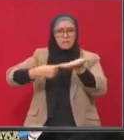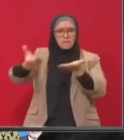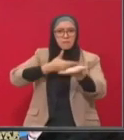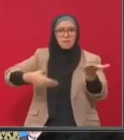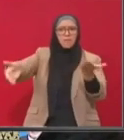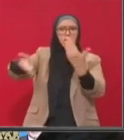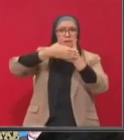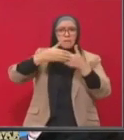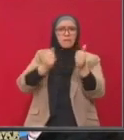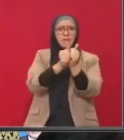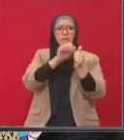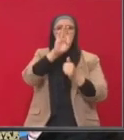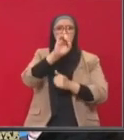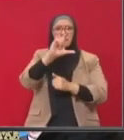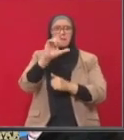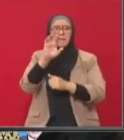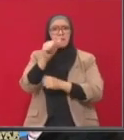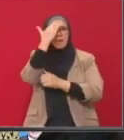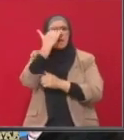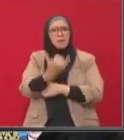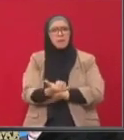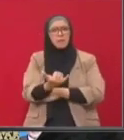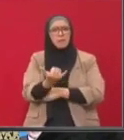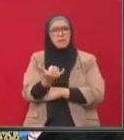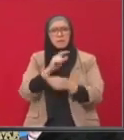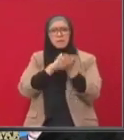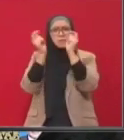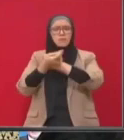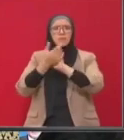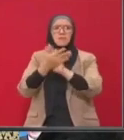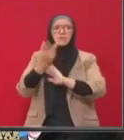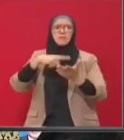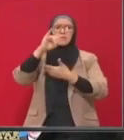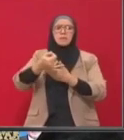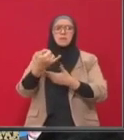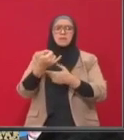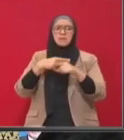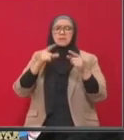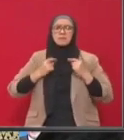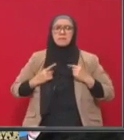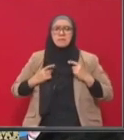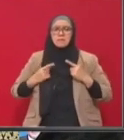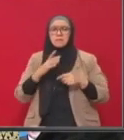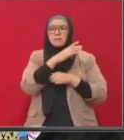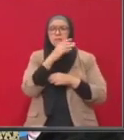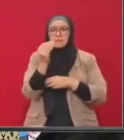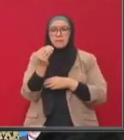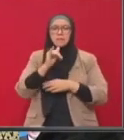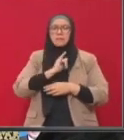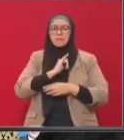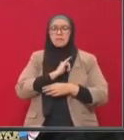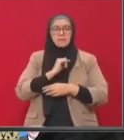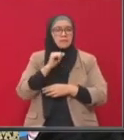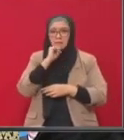dengan fekra Apakah puncel ia menjadi sebuah Project commission dana-dana Daendels